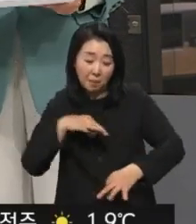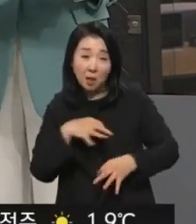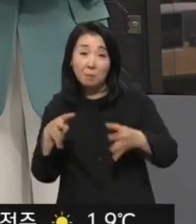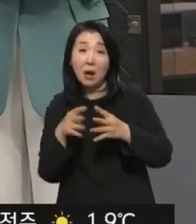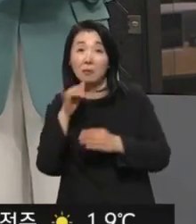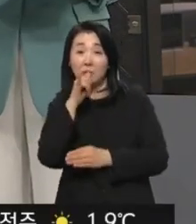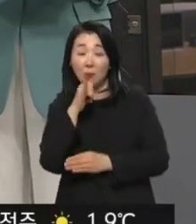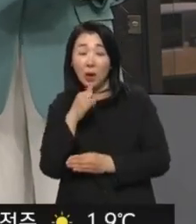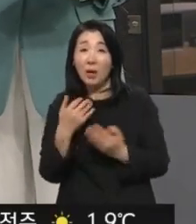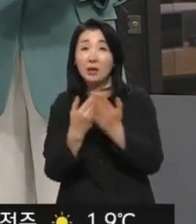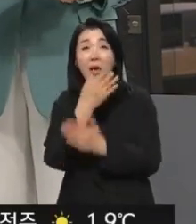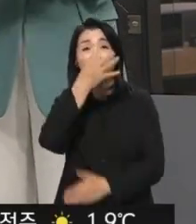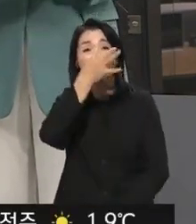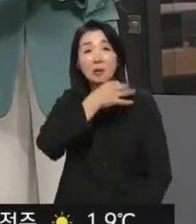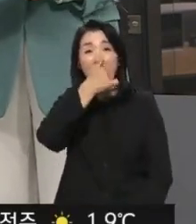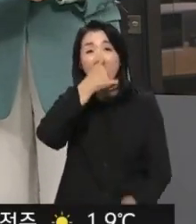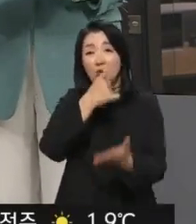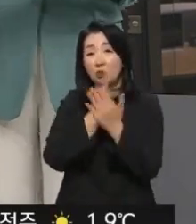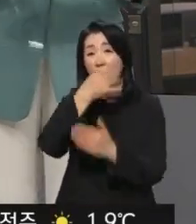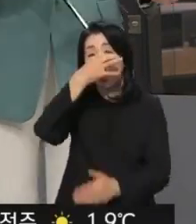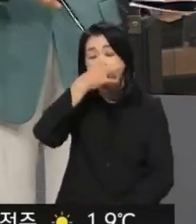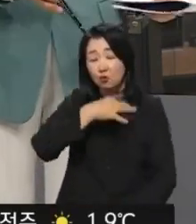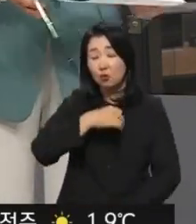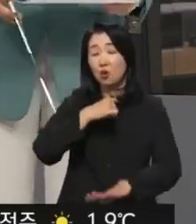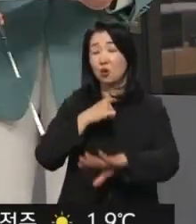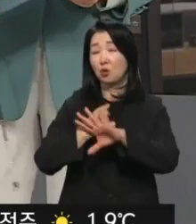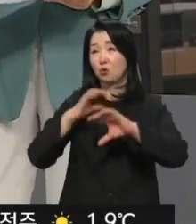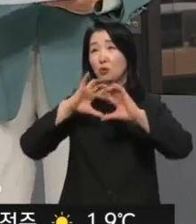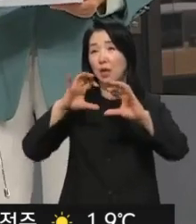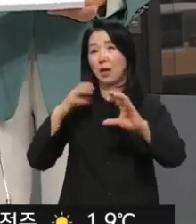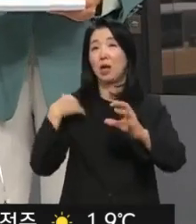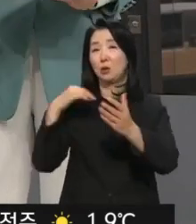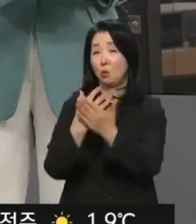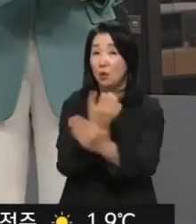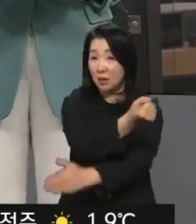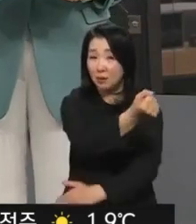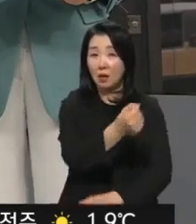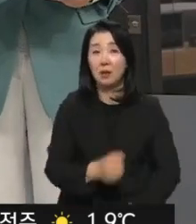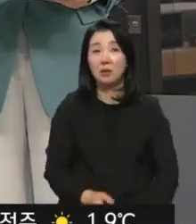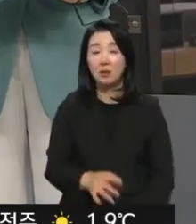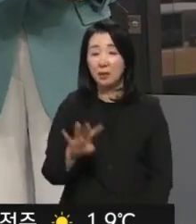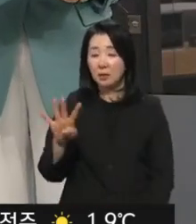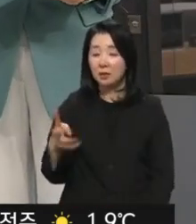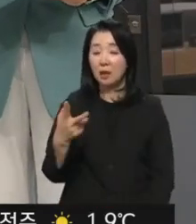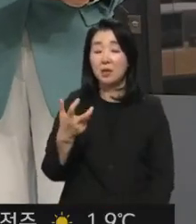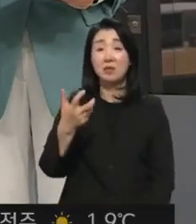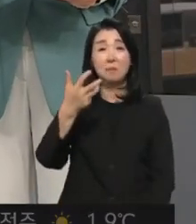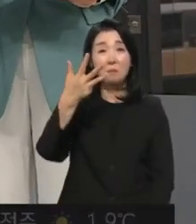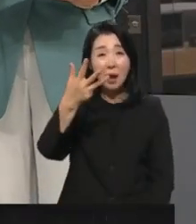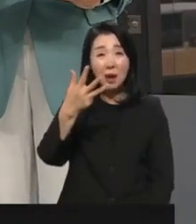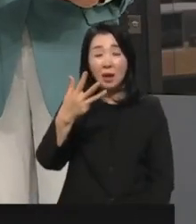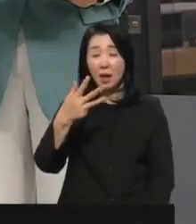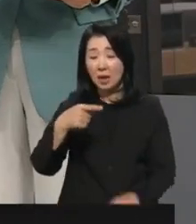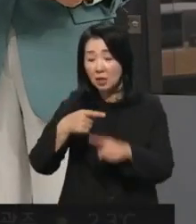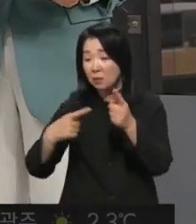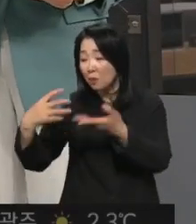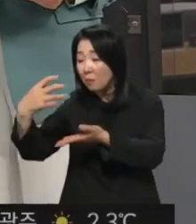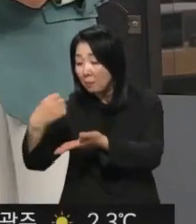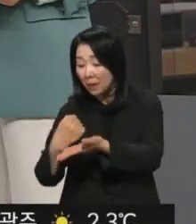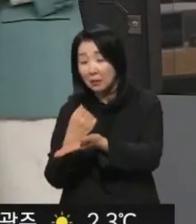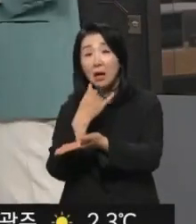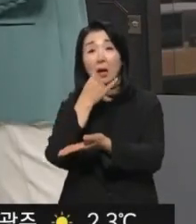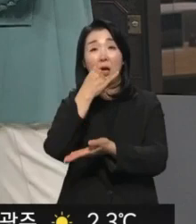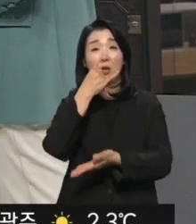이익, 즉 범죄 수익은 국고로 환수가 되게 됩니다. 428억의 일부를 받은 것으로 지목되고